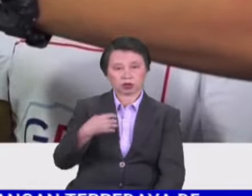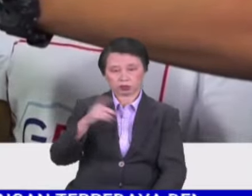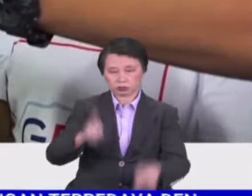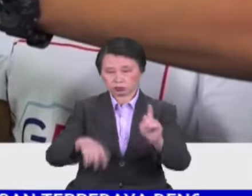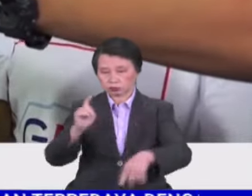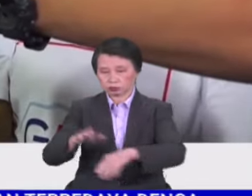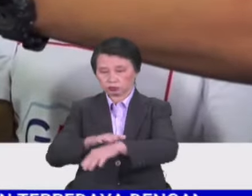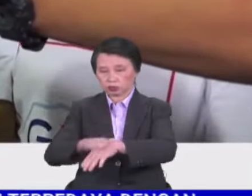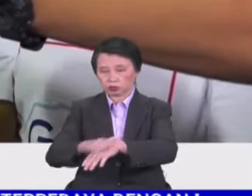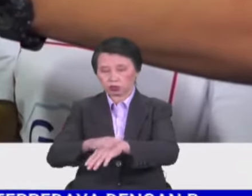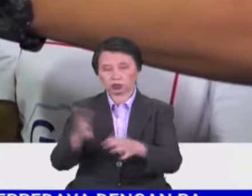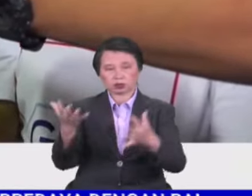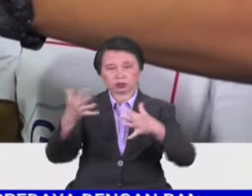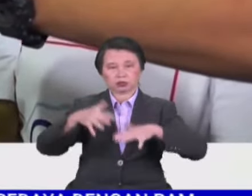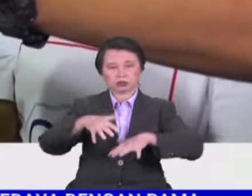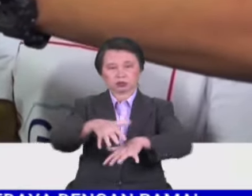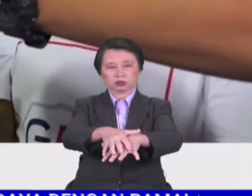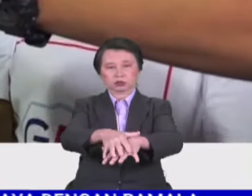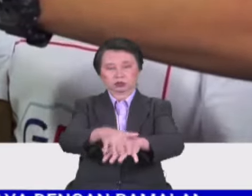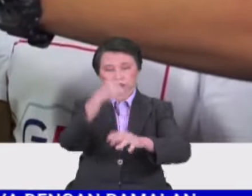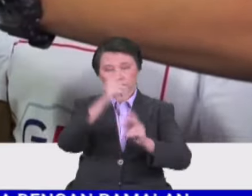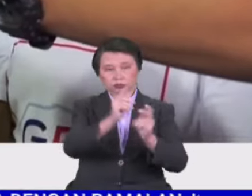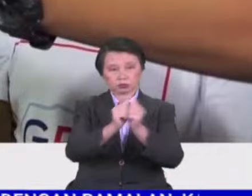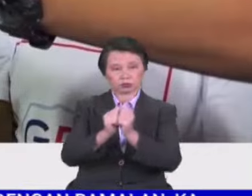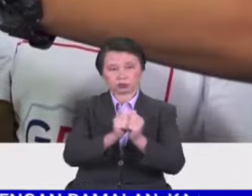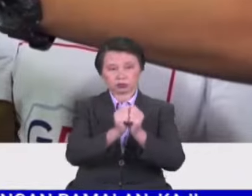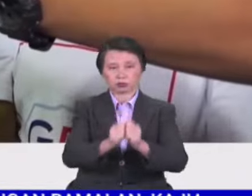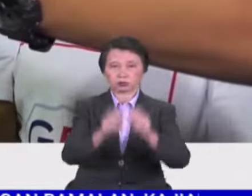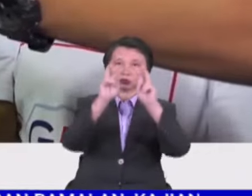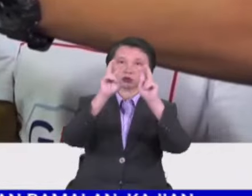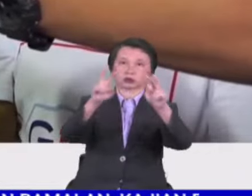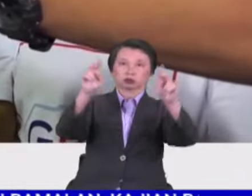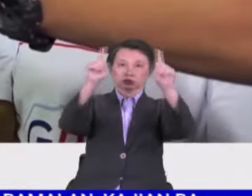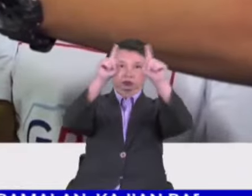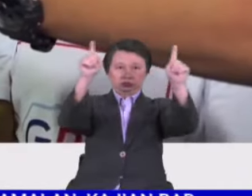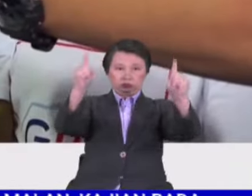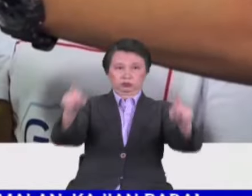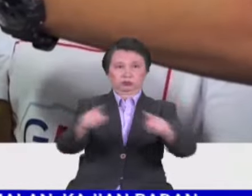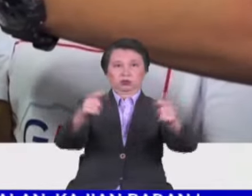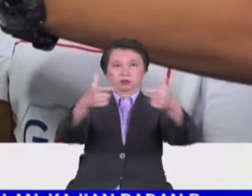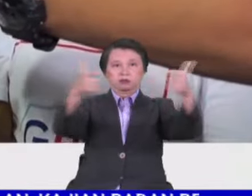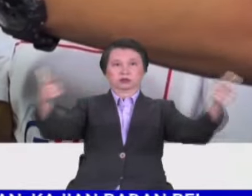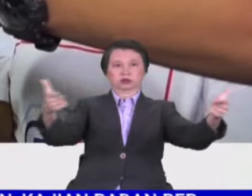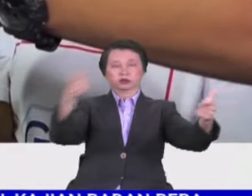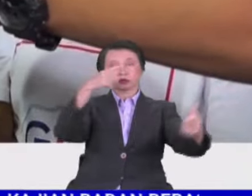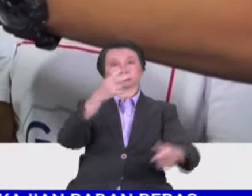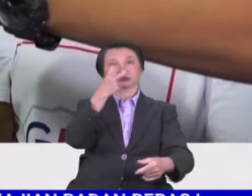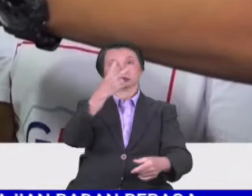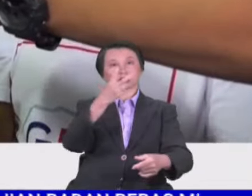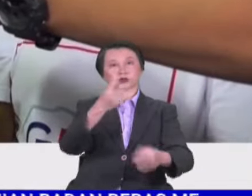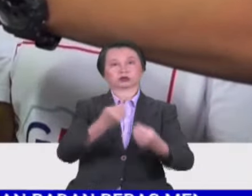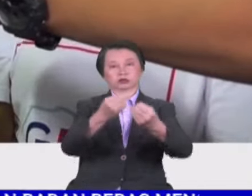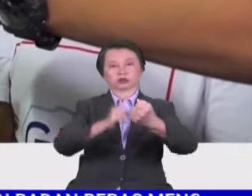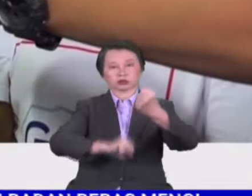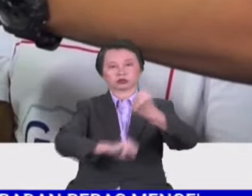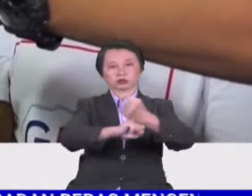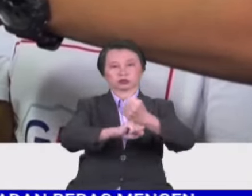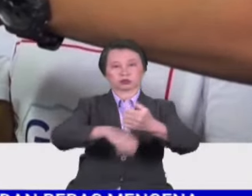masyarakat telah berkumpul di sini untuk sama-sama menyaksikan tayangan skrin besar untuk kita memberikan